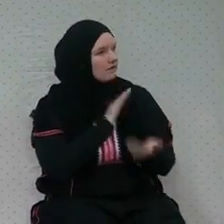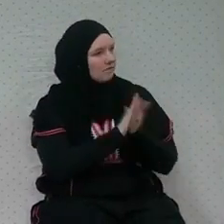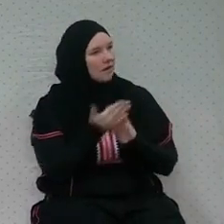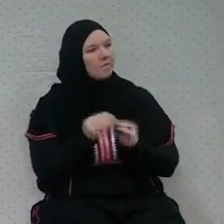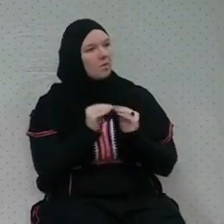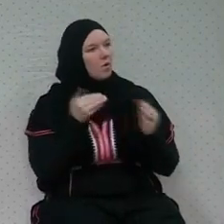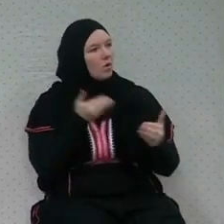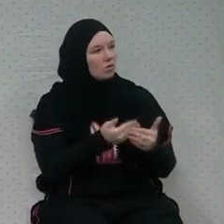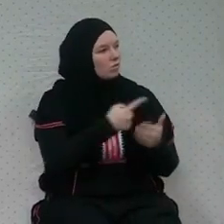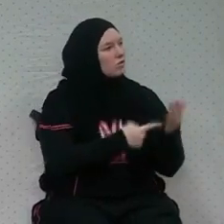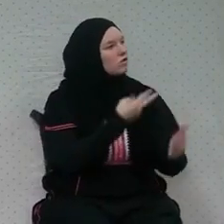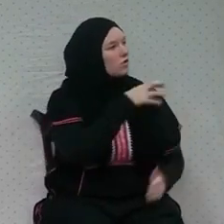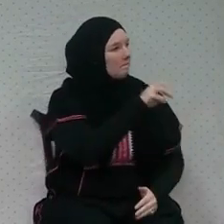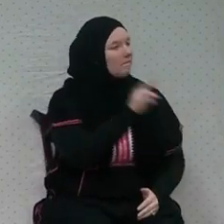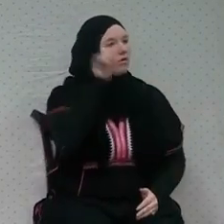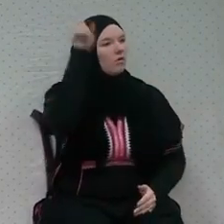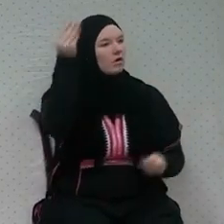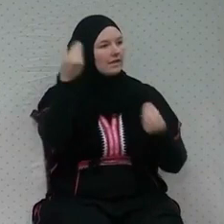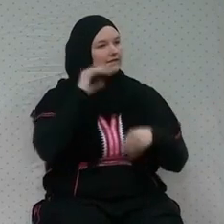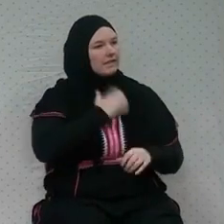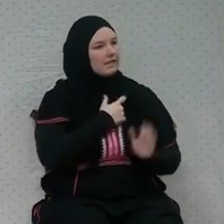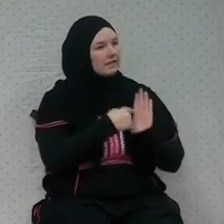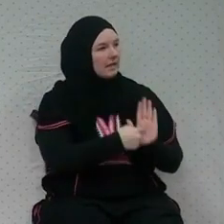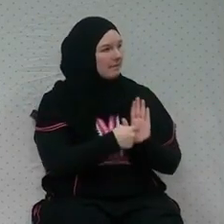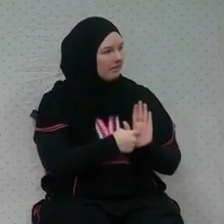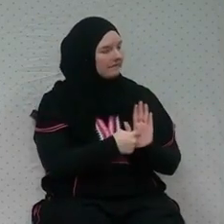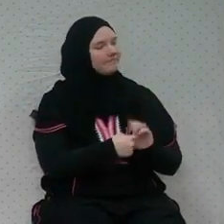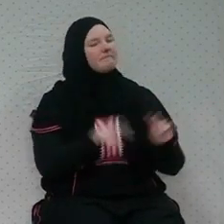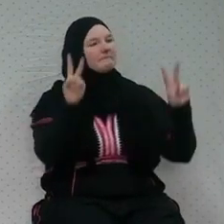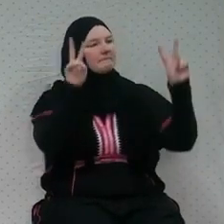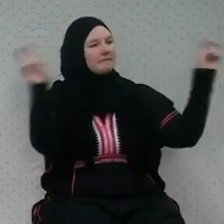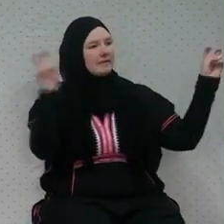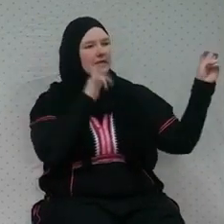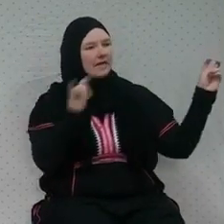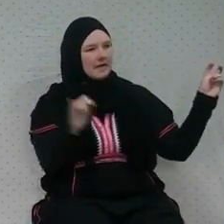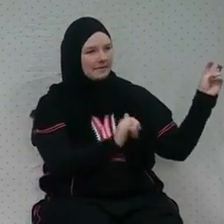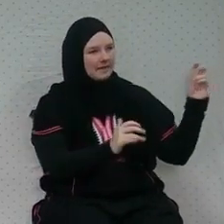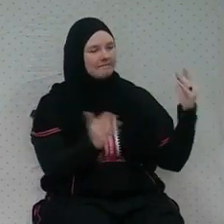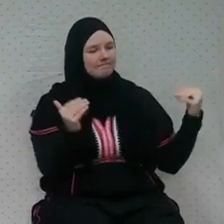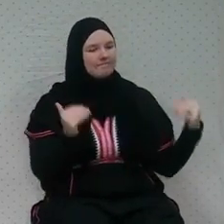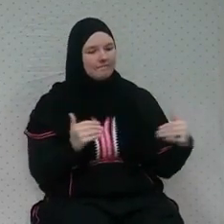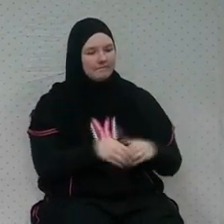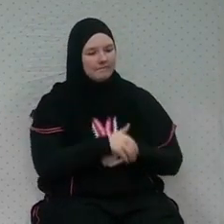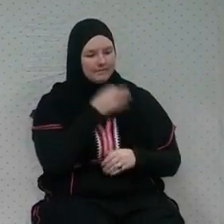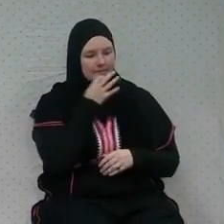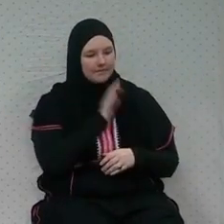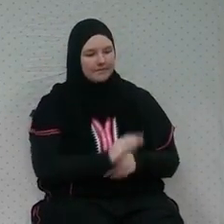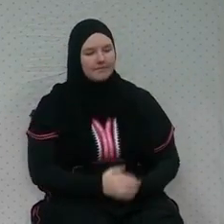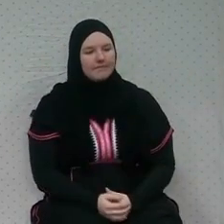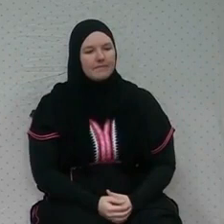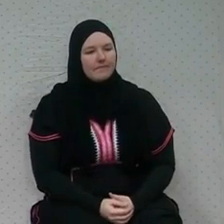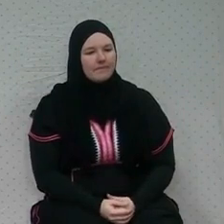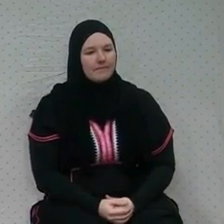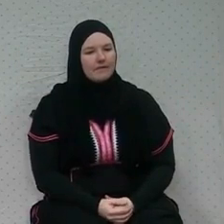he gives us the example. He says, مَثَلُ الْقَائِمِ عَلَى حُدُودِ اللَّهِ.